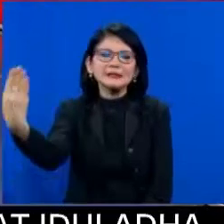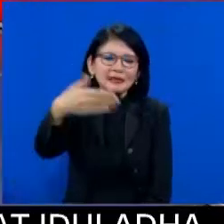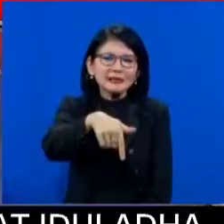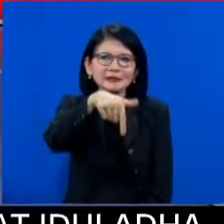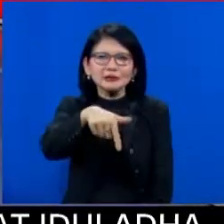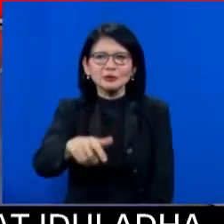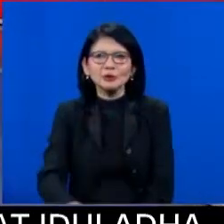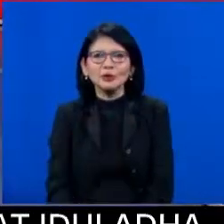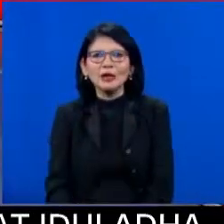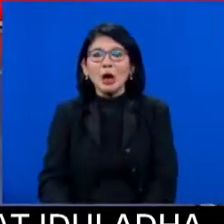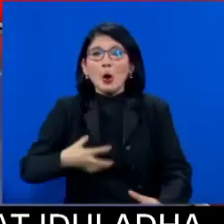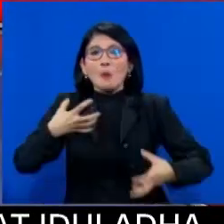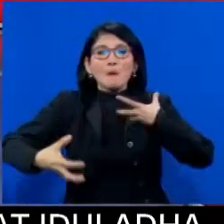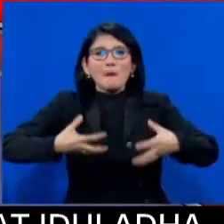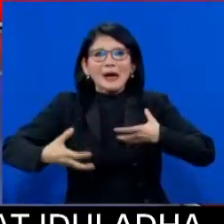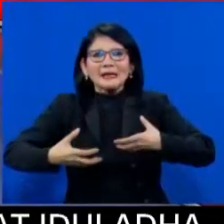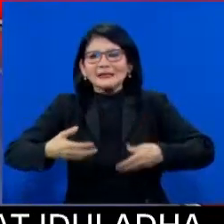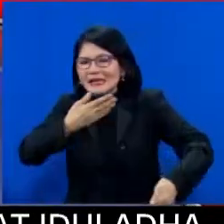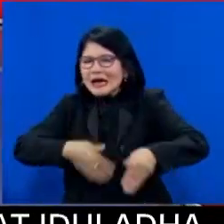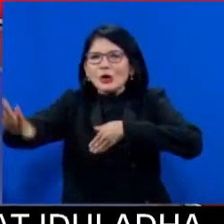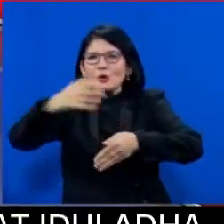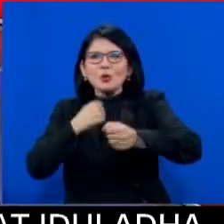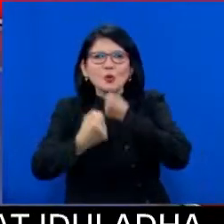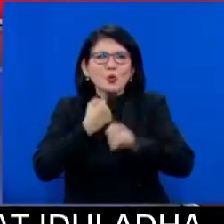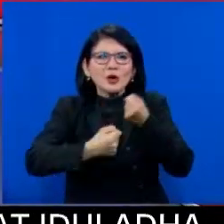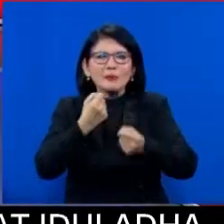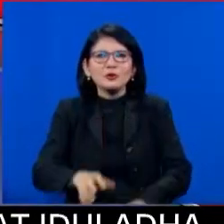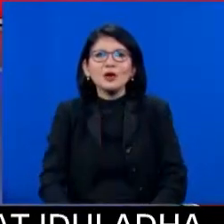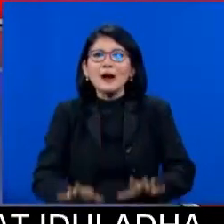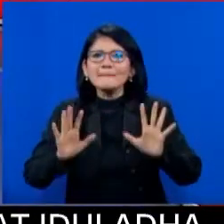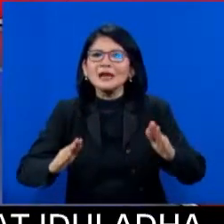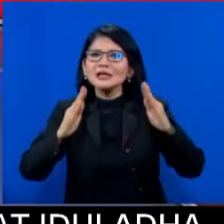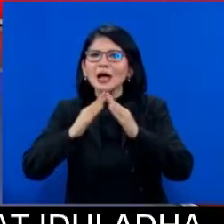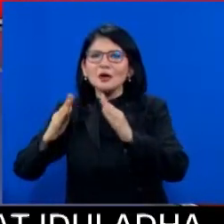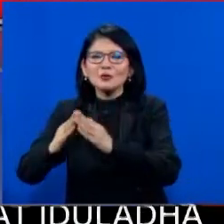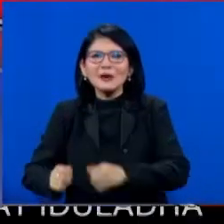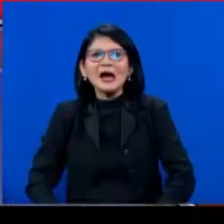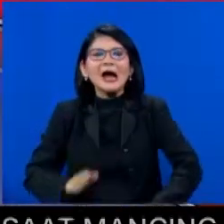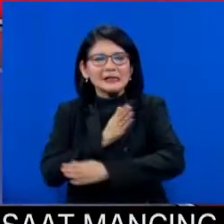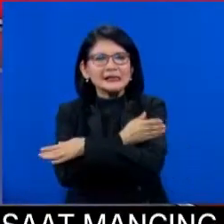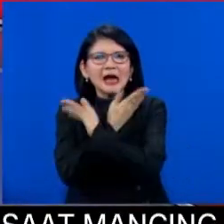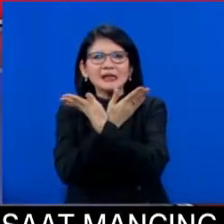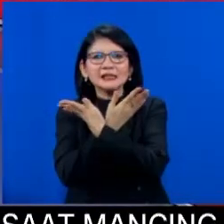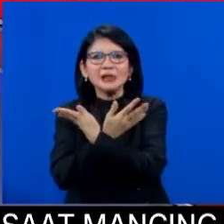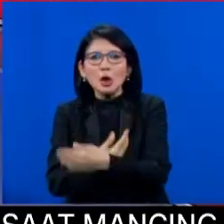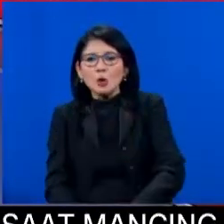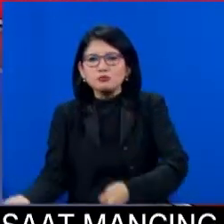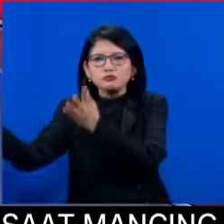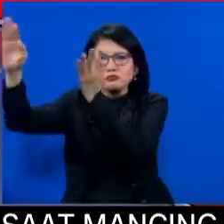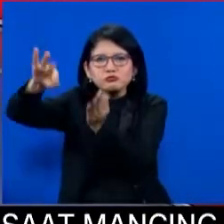Ketepas sempat panik dan lari berhamburan. Sementara puluhan rumah di Kabupaten Aceh Barat, Aceh, diterjang gelombang